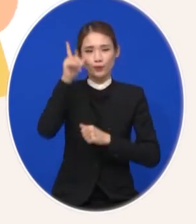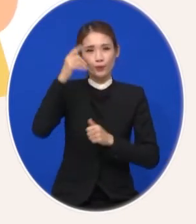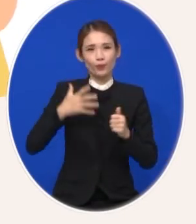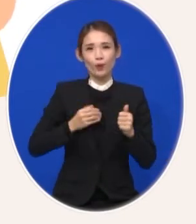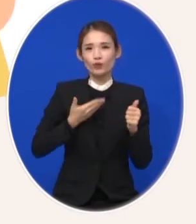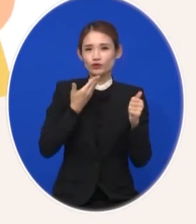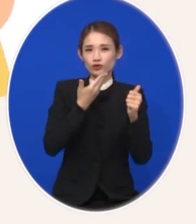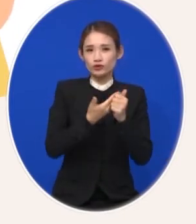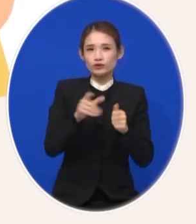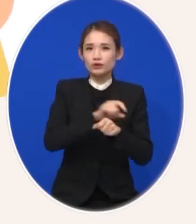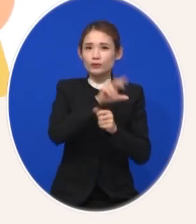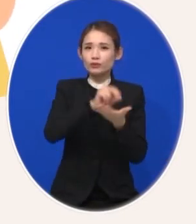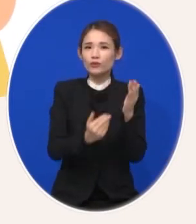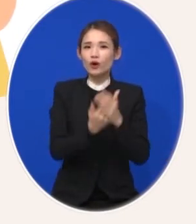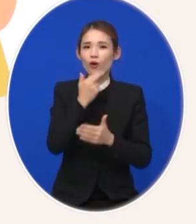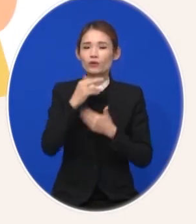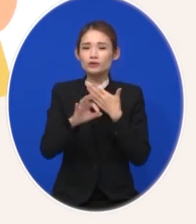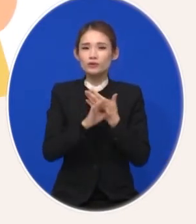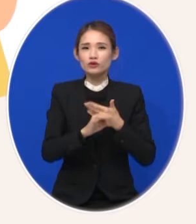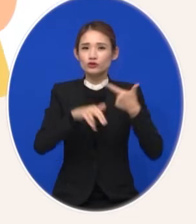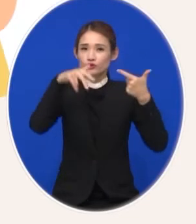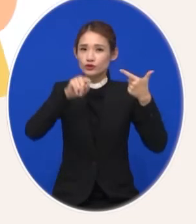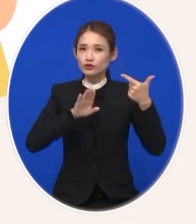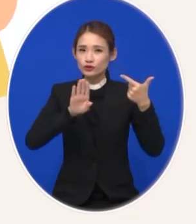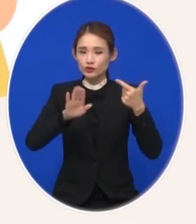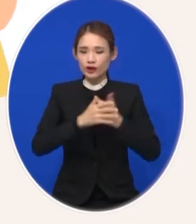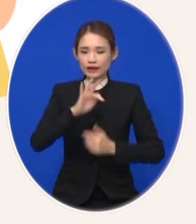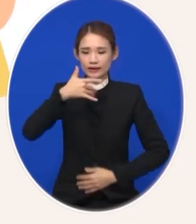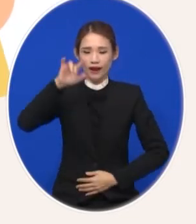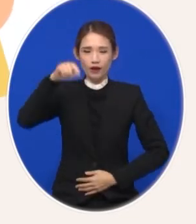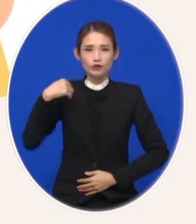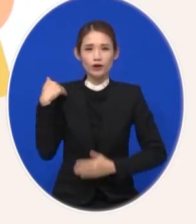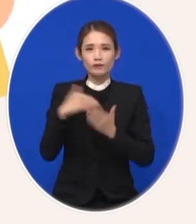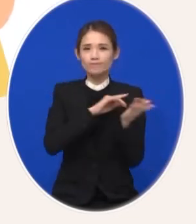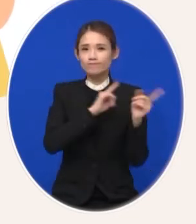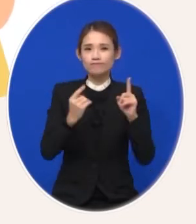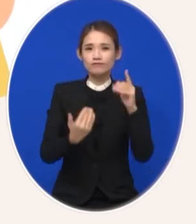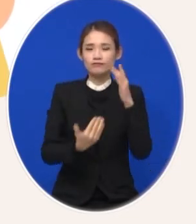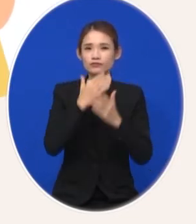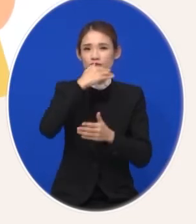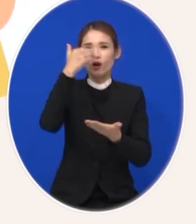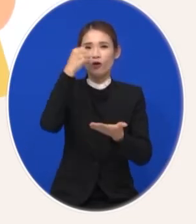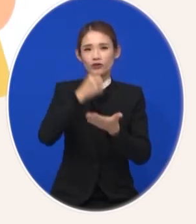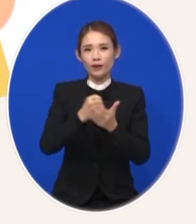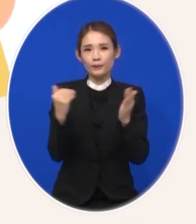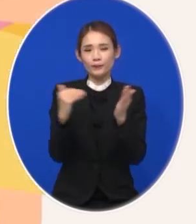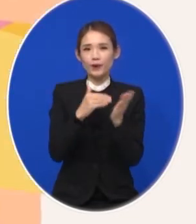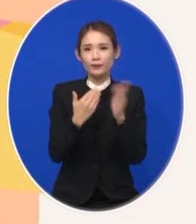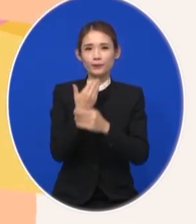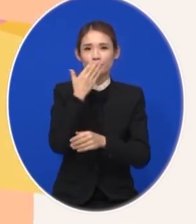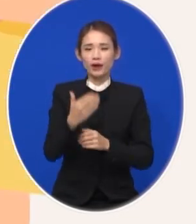회복은 특별한 문제가 없다면 6주 정도 지나면 자궁이 정상화되고 정상으로 회복됩니다.